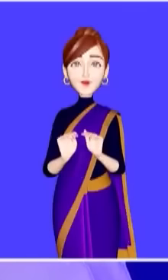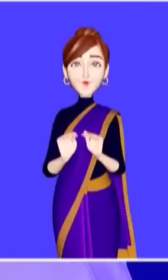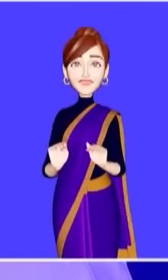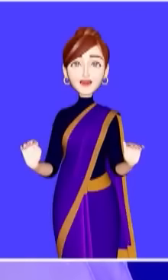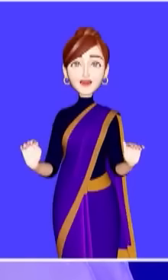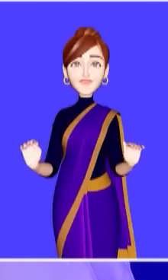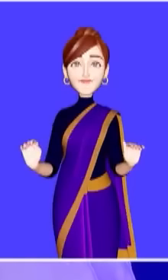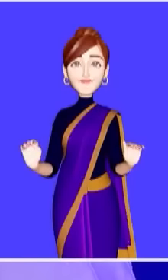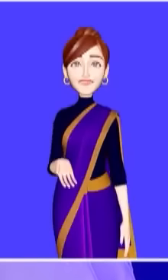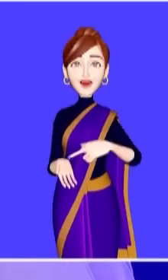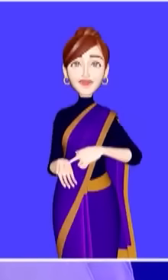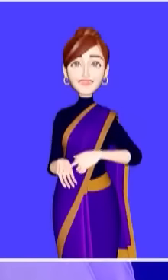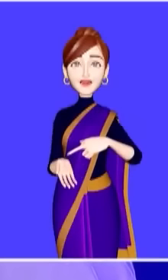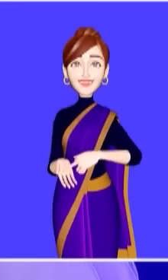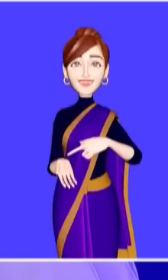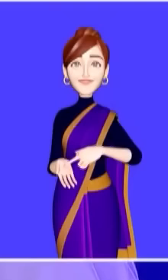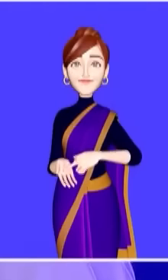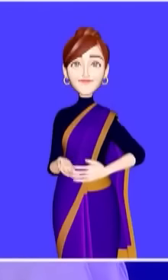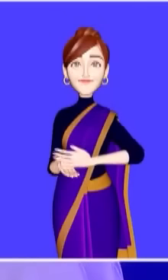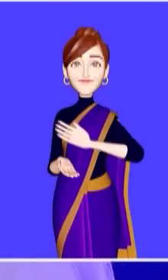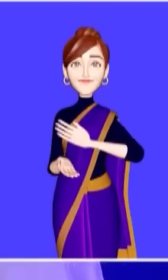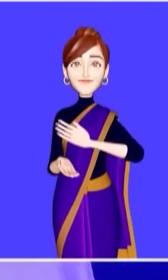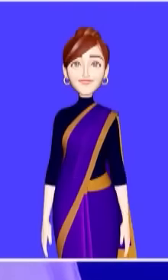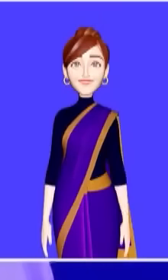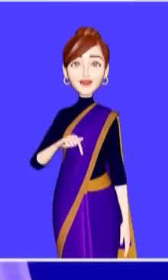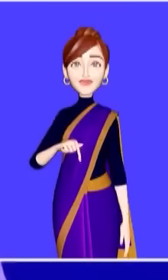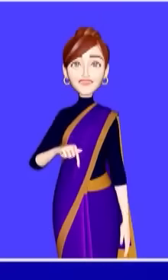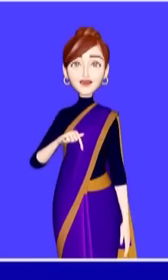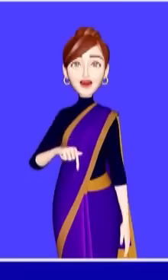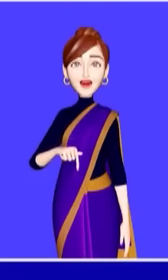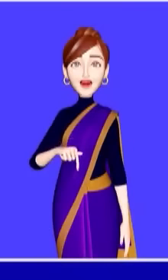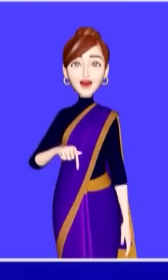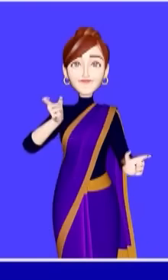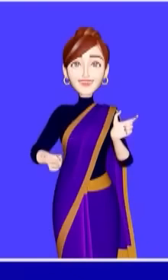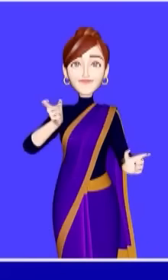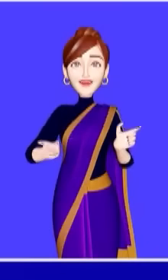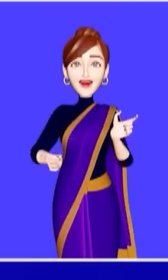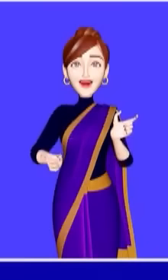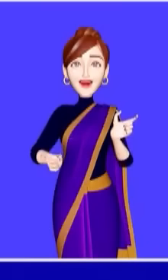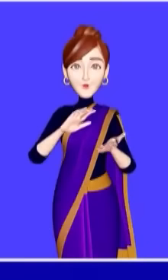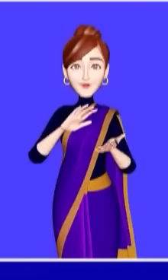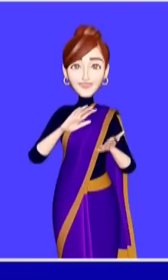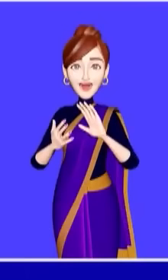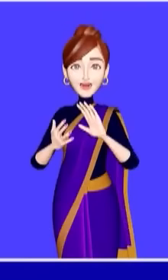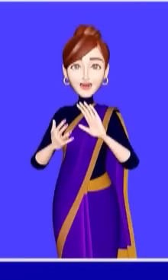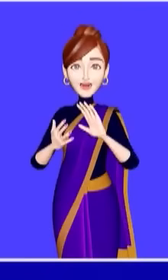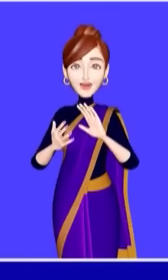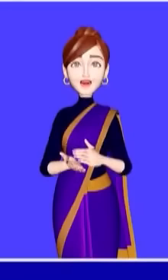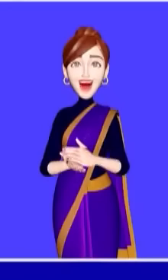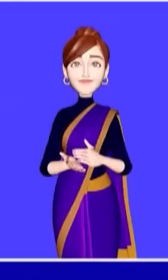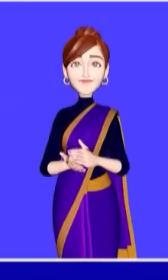हैं और भारत जो सॉल्यूशंस दे रहा है उसकी